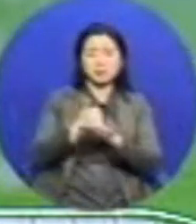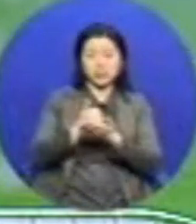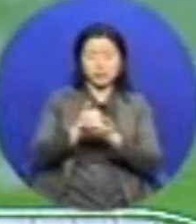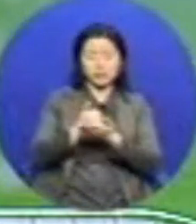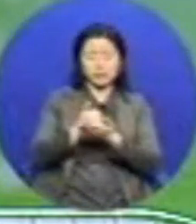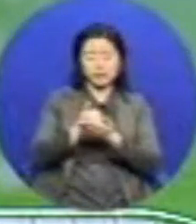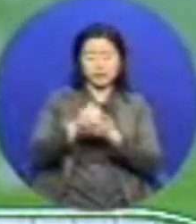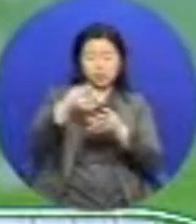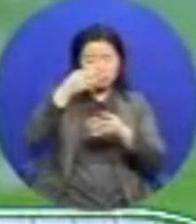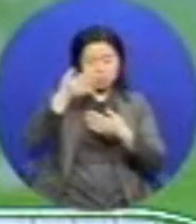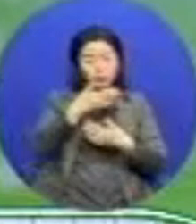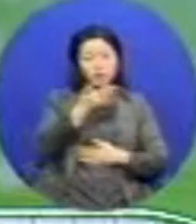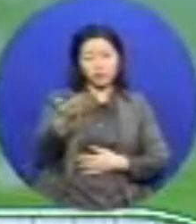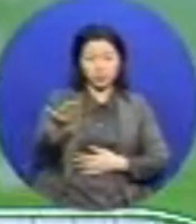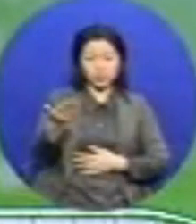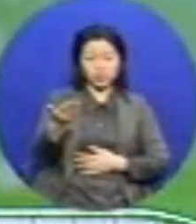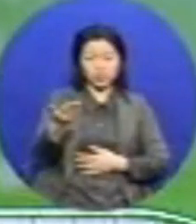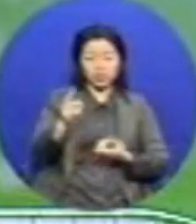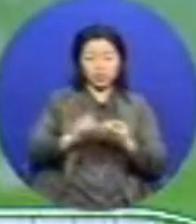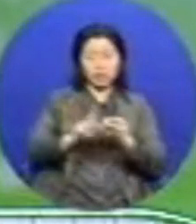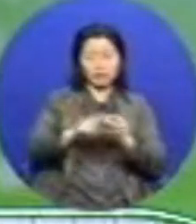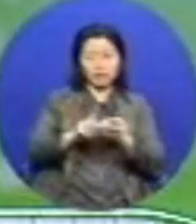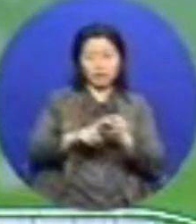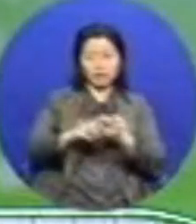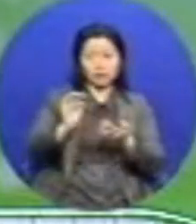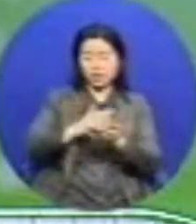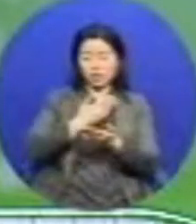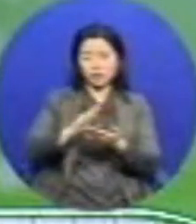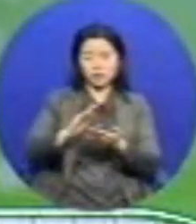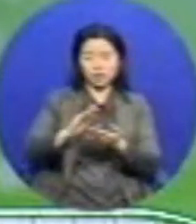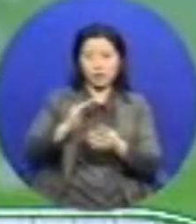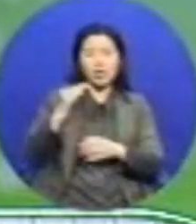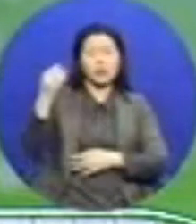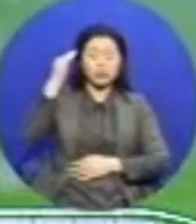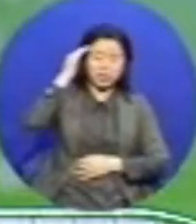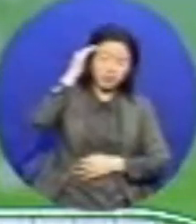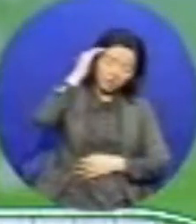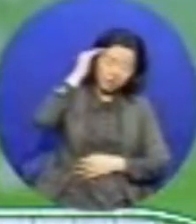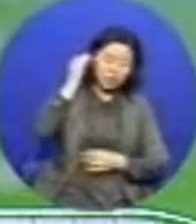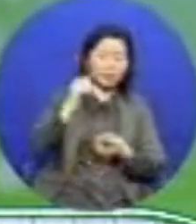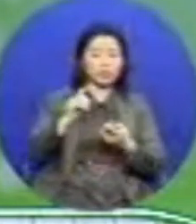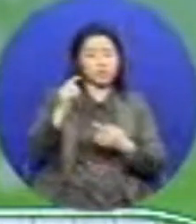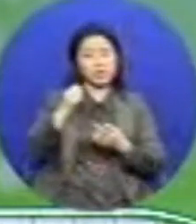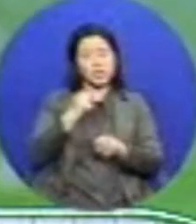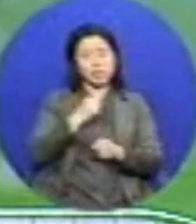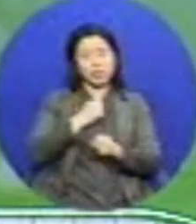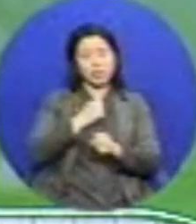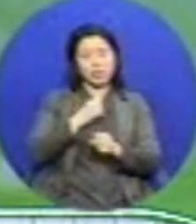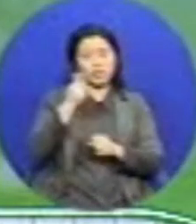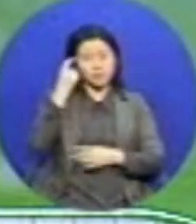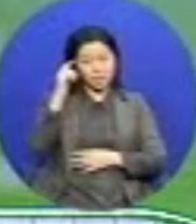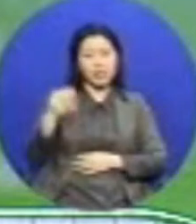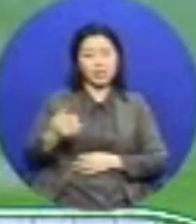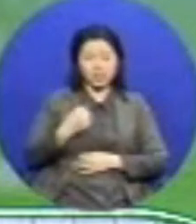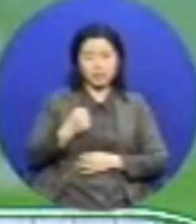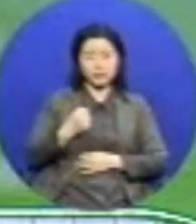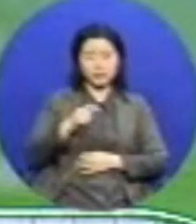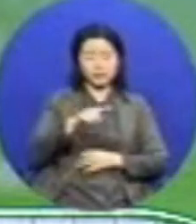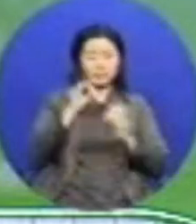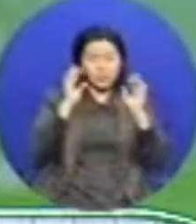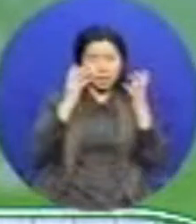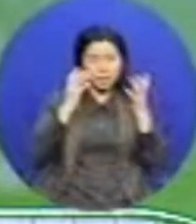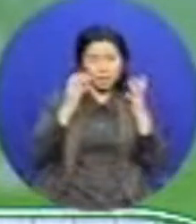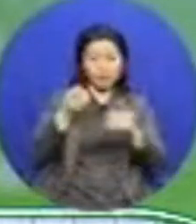우리가 장벽 이라고 생각하는 아이들이 다 보석이 들어옵니다 장벽은 우리 자신이 장벽 입니다